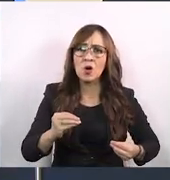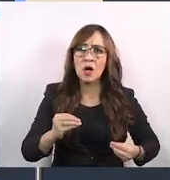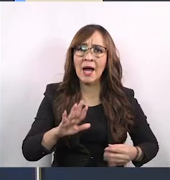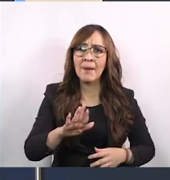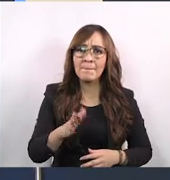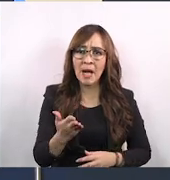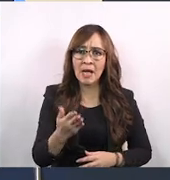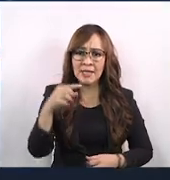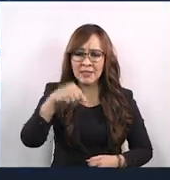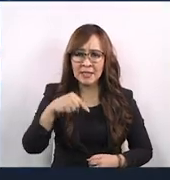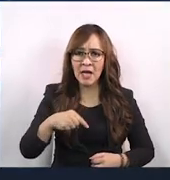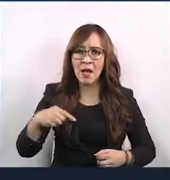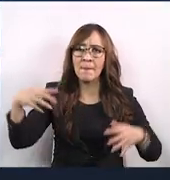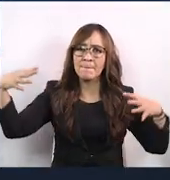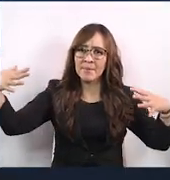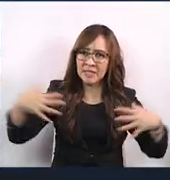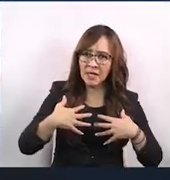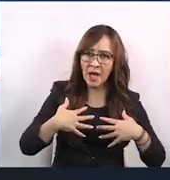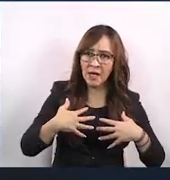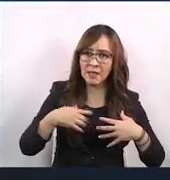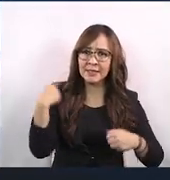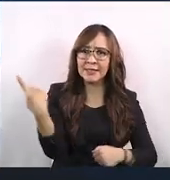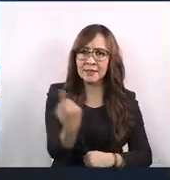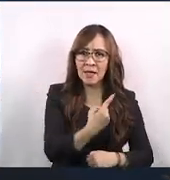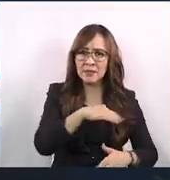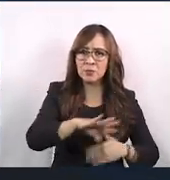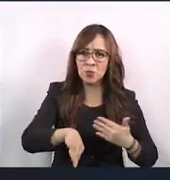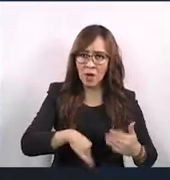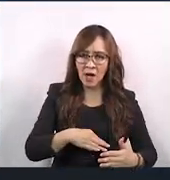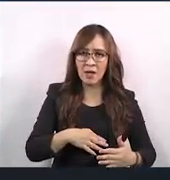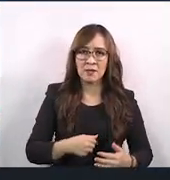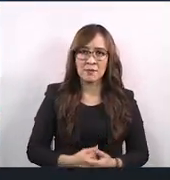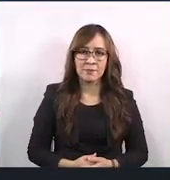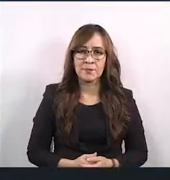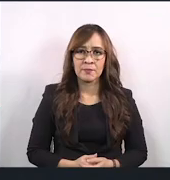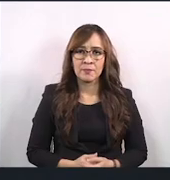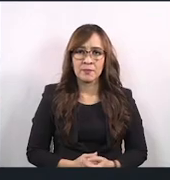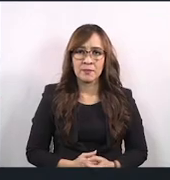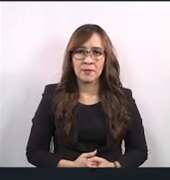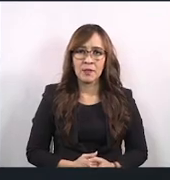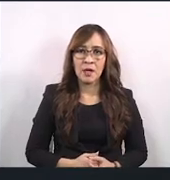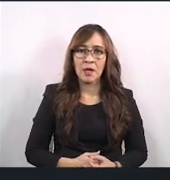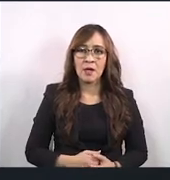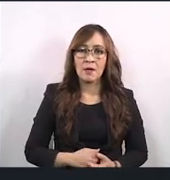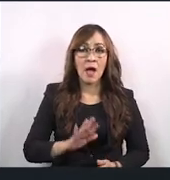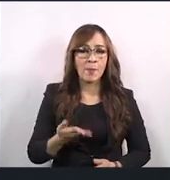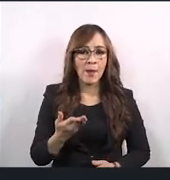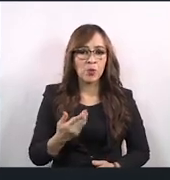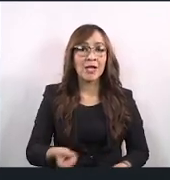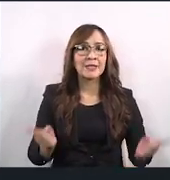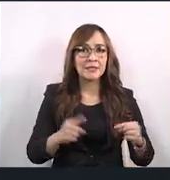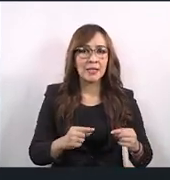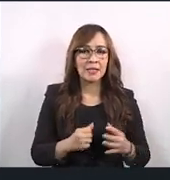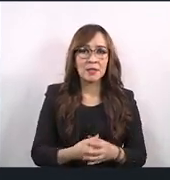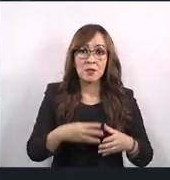dan Thank you right now roh Apa yang sedang menyerang saudara sedang membelenggu sulara karena tetap Apapun yang terjadi roh